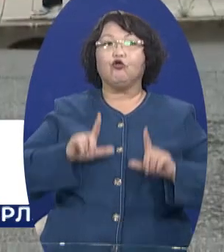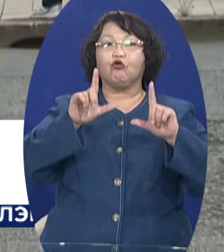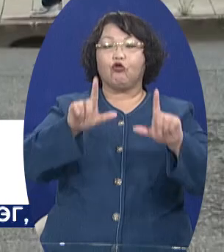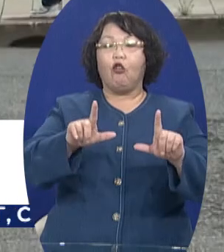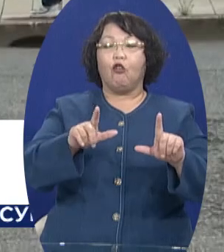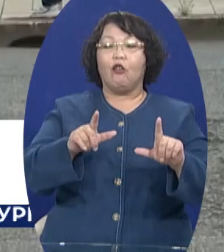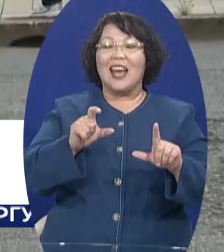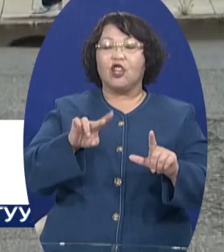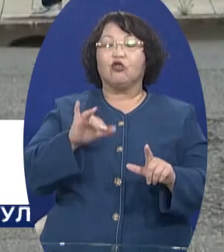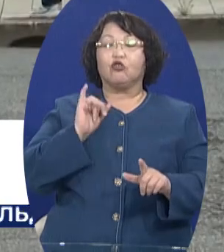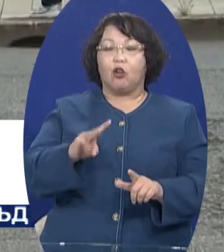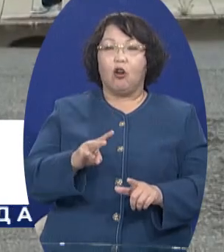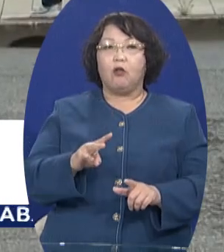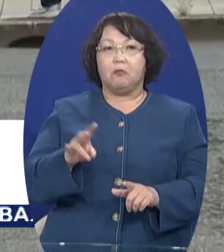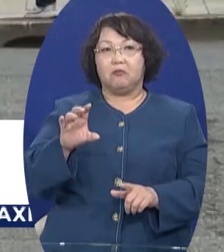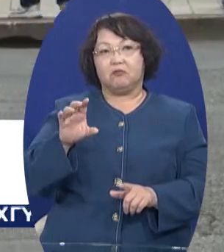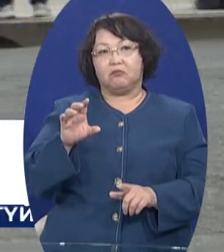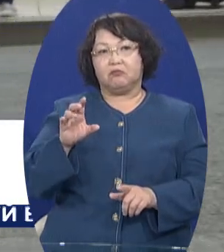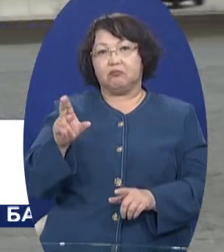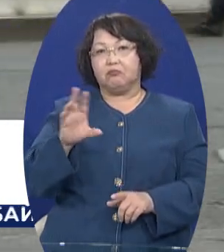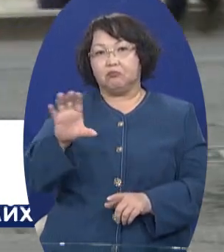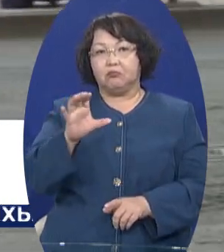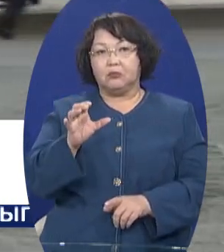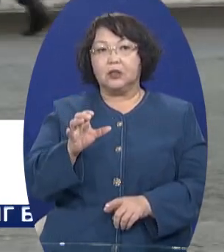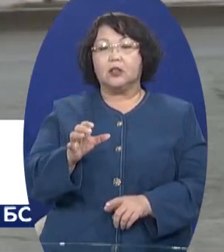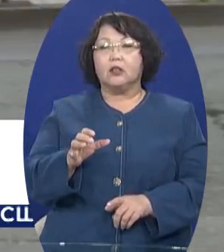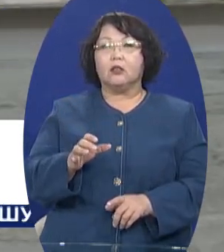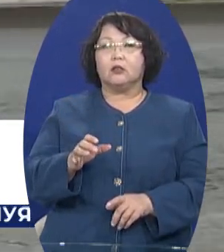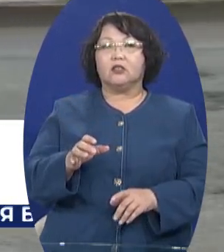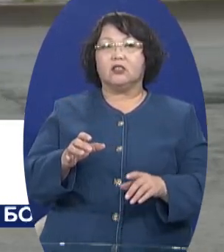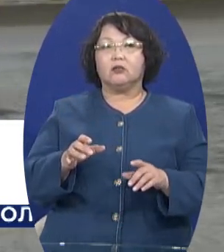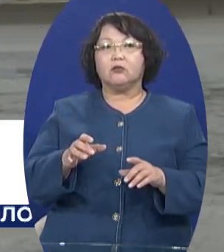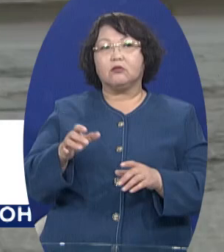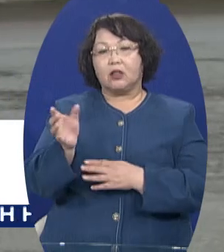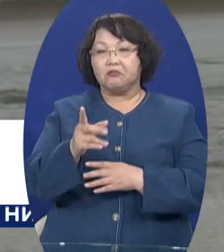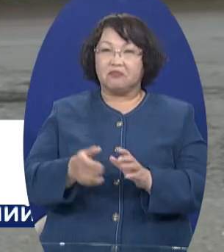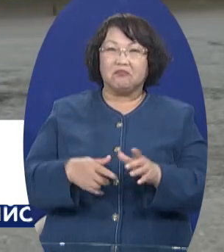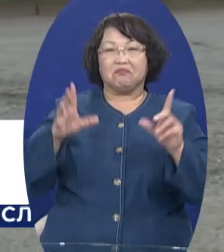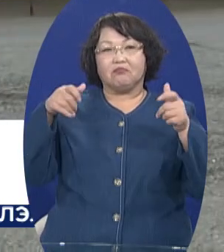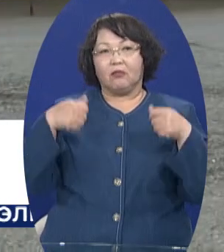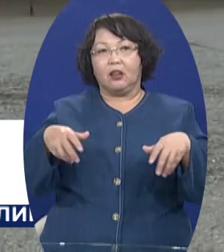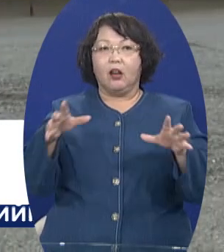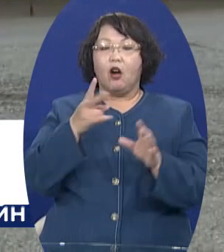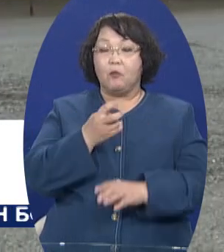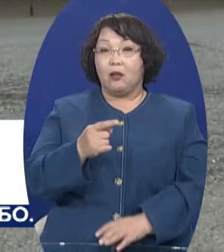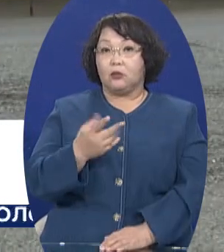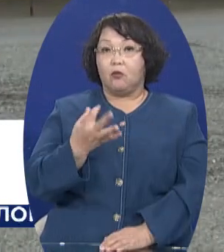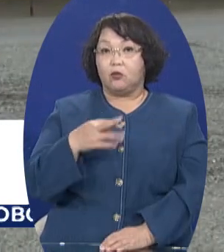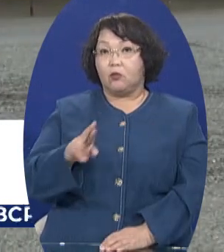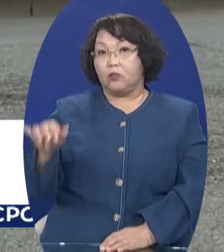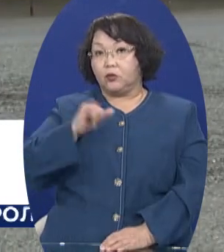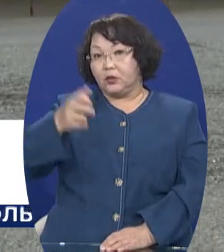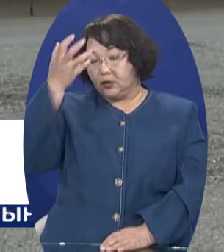удирдлагууд заагсчтад өгсөн амлалтаа биелүүлэхийг шаардан урай лоодсон байрн жагссан байна. 2015 онд Японы засгийн газар